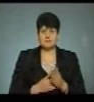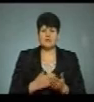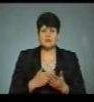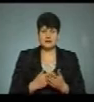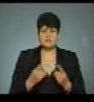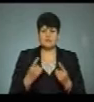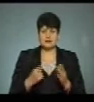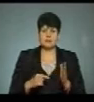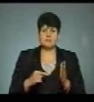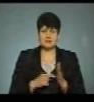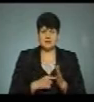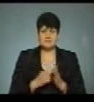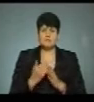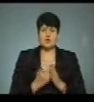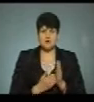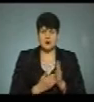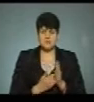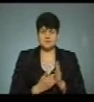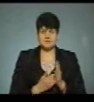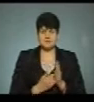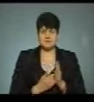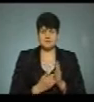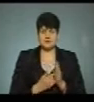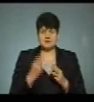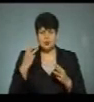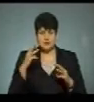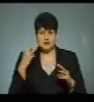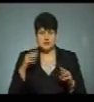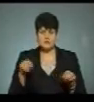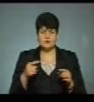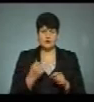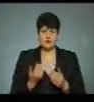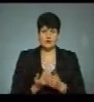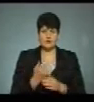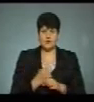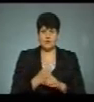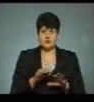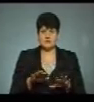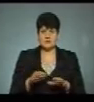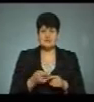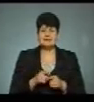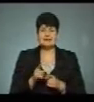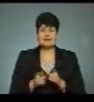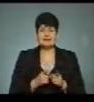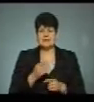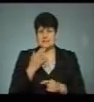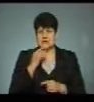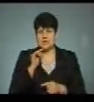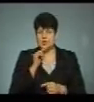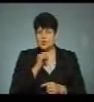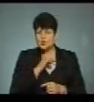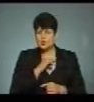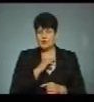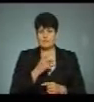мета цієї програми, виходячи з модернізації обладнання та створення нових робочих місць, це можна сказати як трансформація національної економіки у